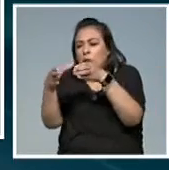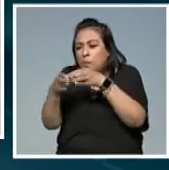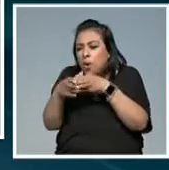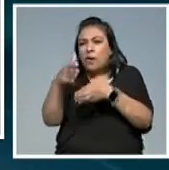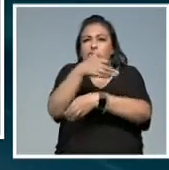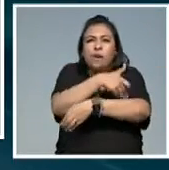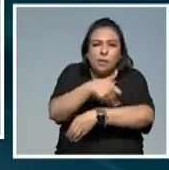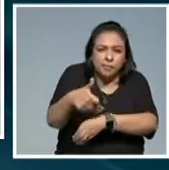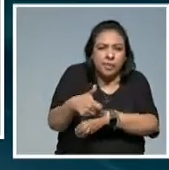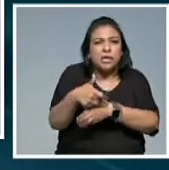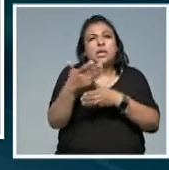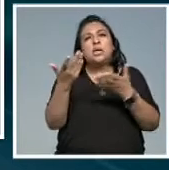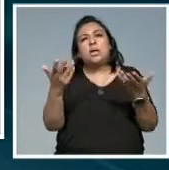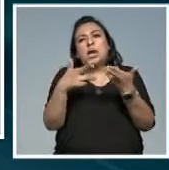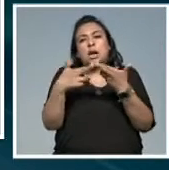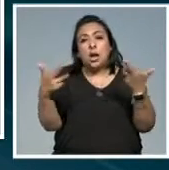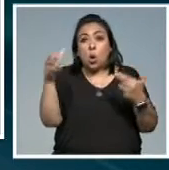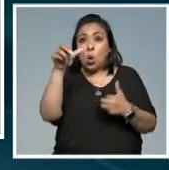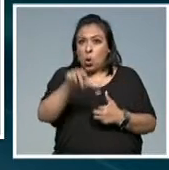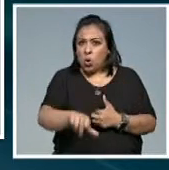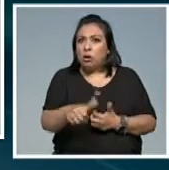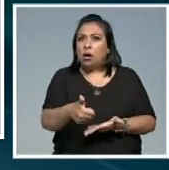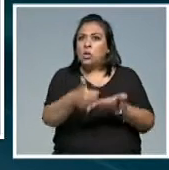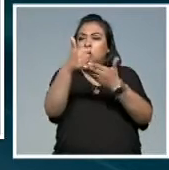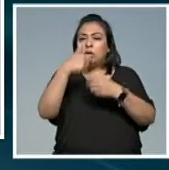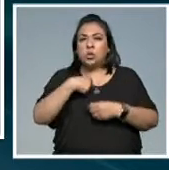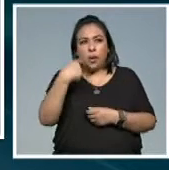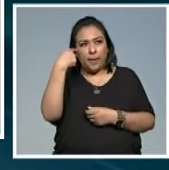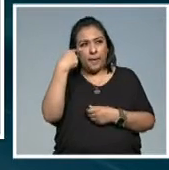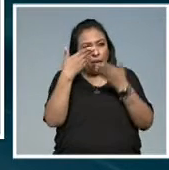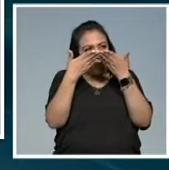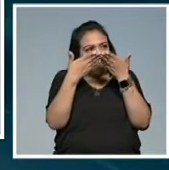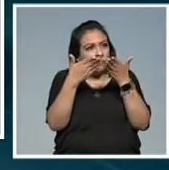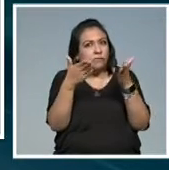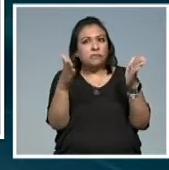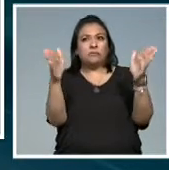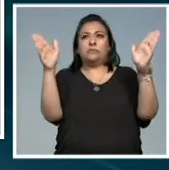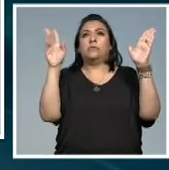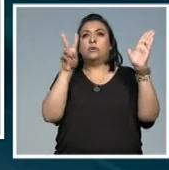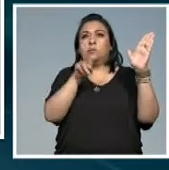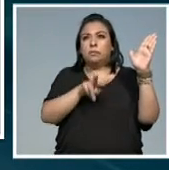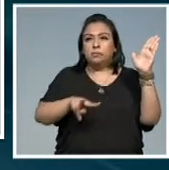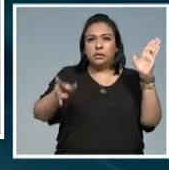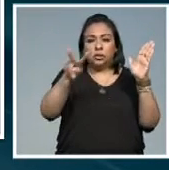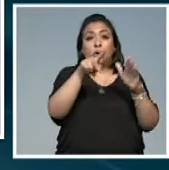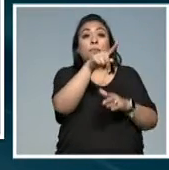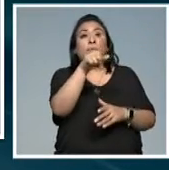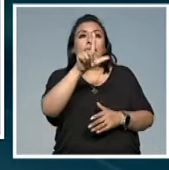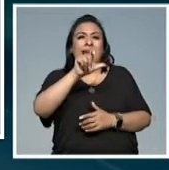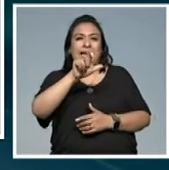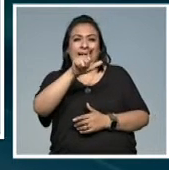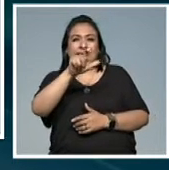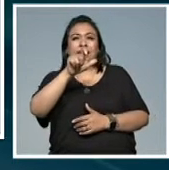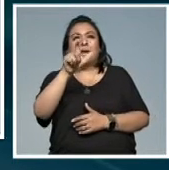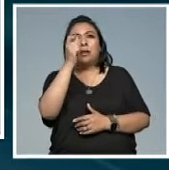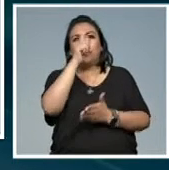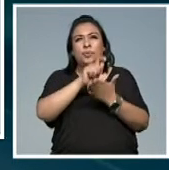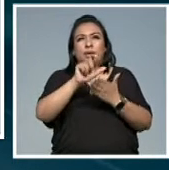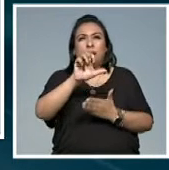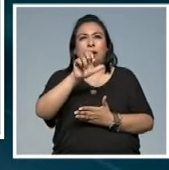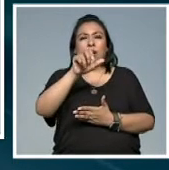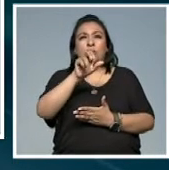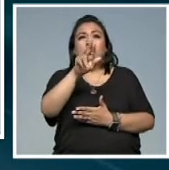familiare, di relazioni. Adesso credo che mi ha allenata ad avere uno sguardo un po' più largo. La extranjera de Claudia